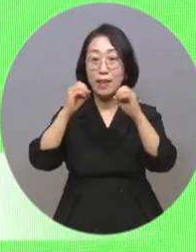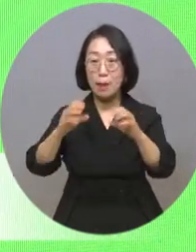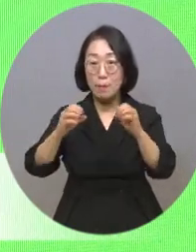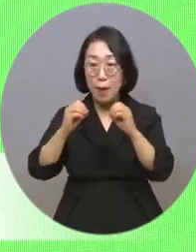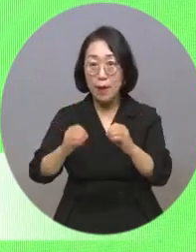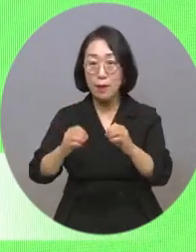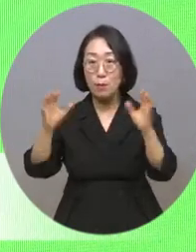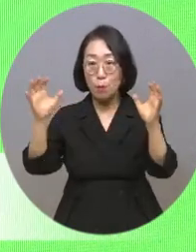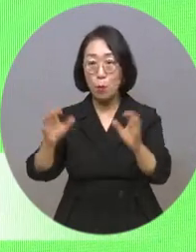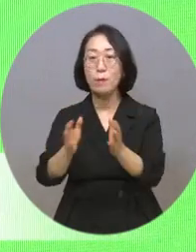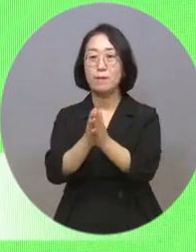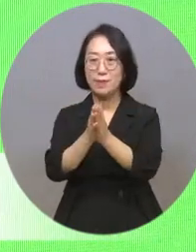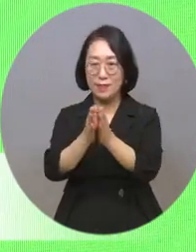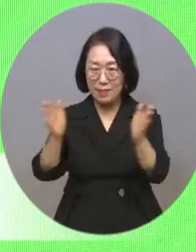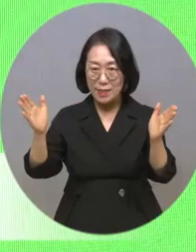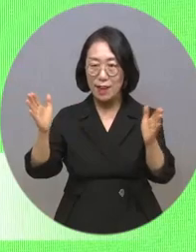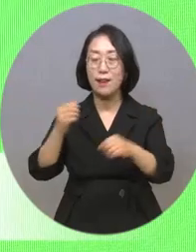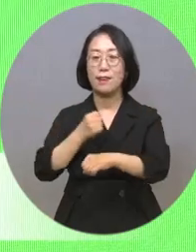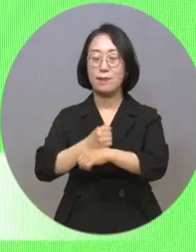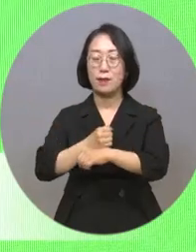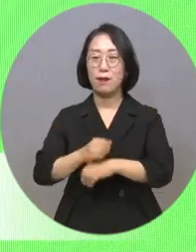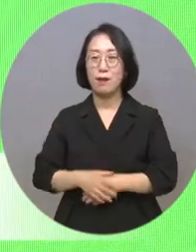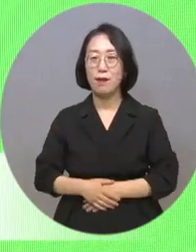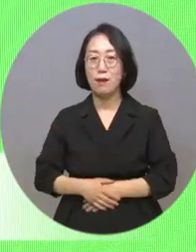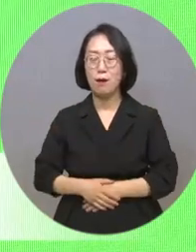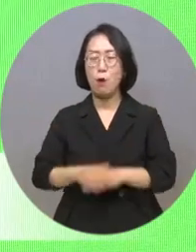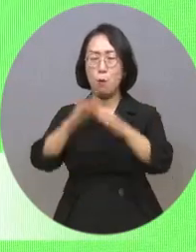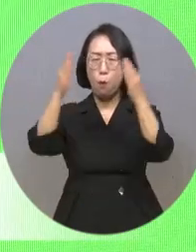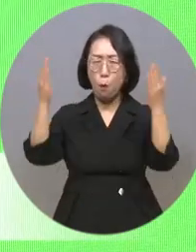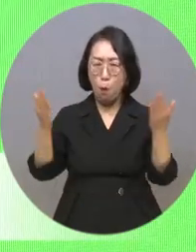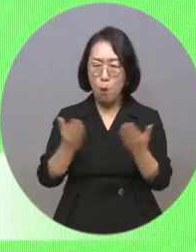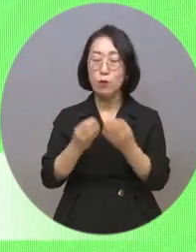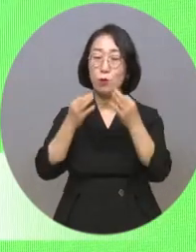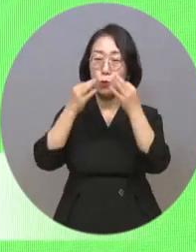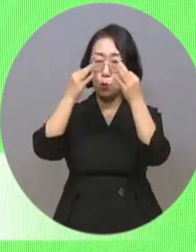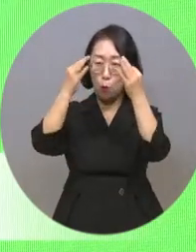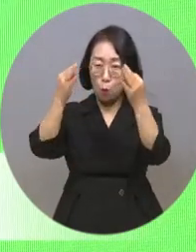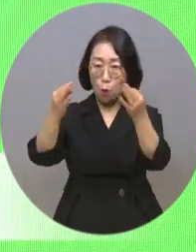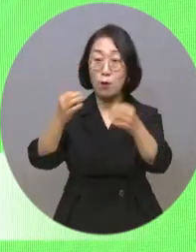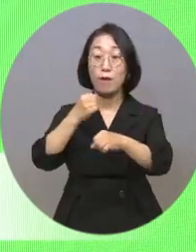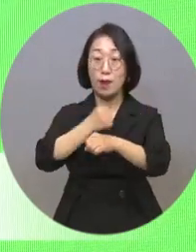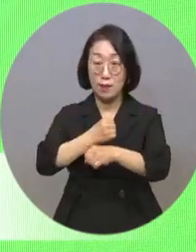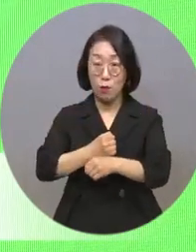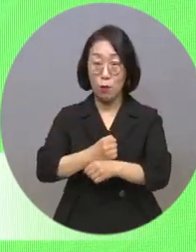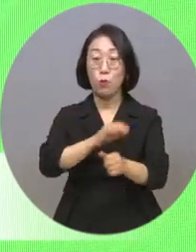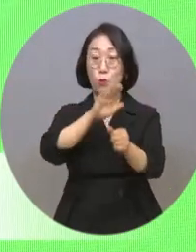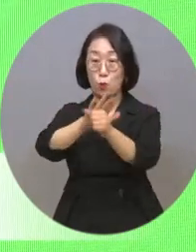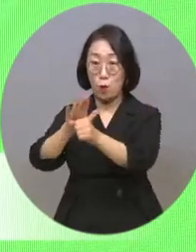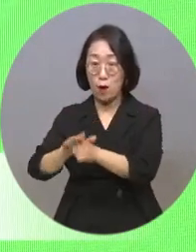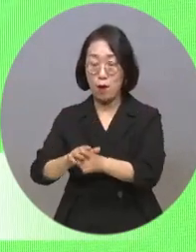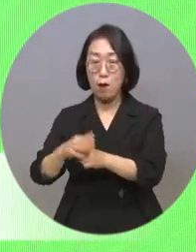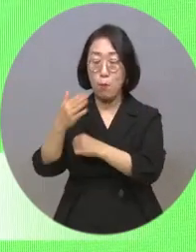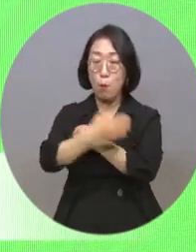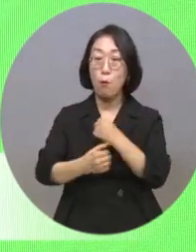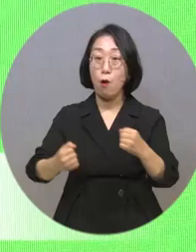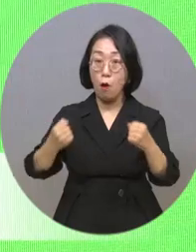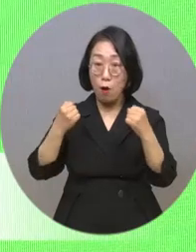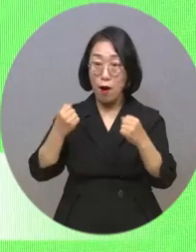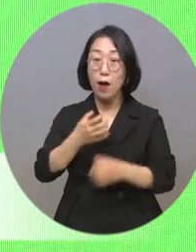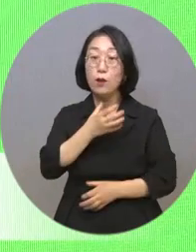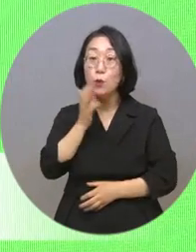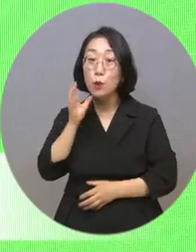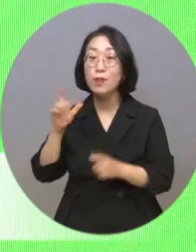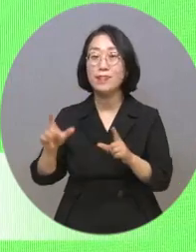출범을 하게 되었습니다. 모든 노력을 다 기울여서 건강한 우리